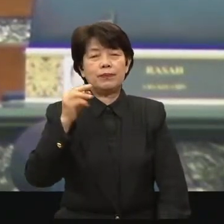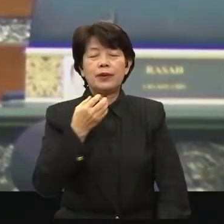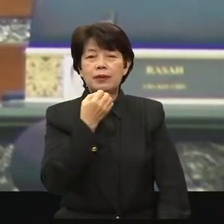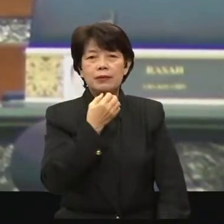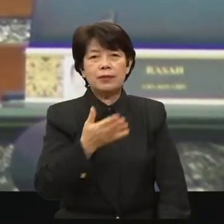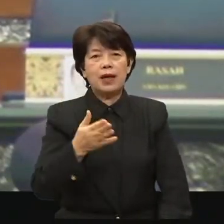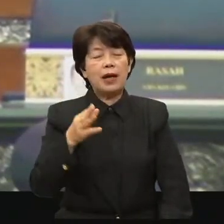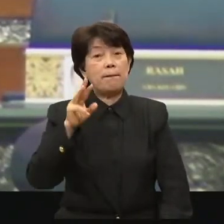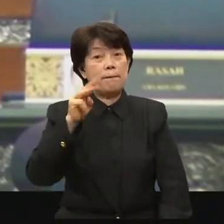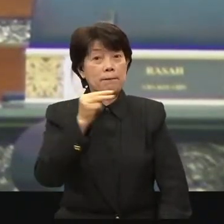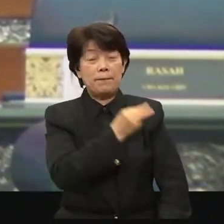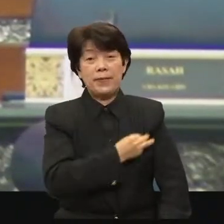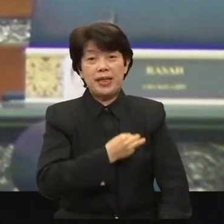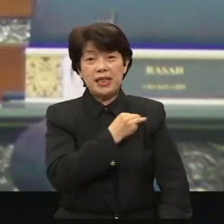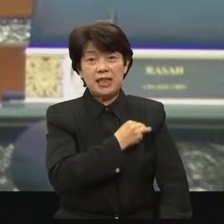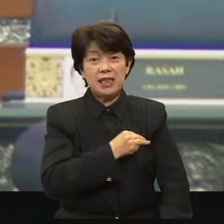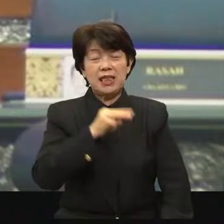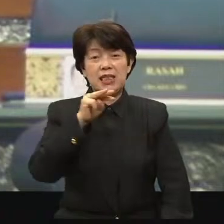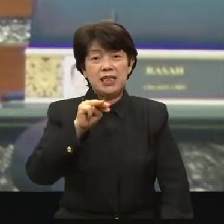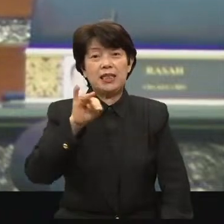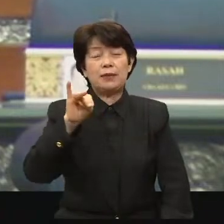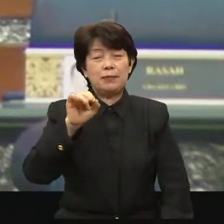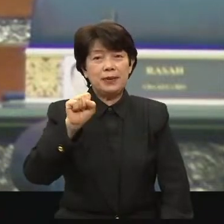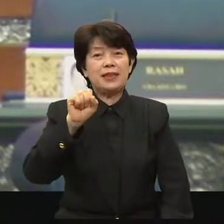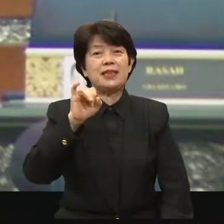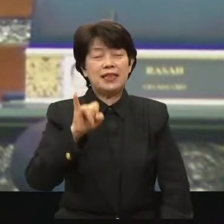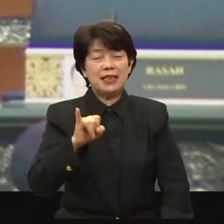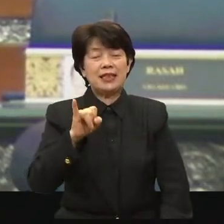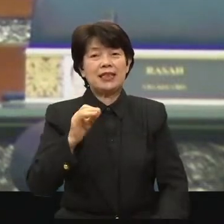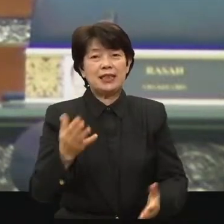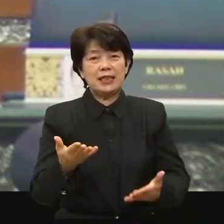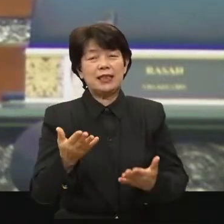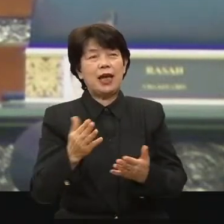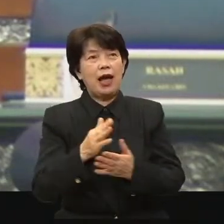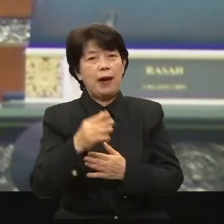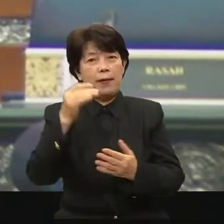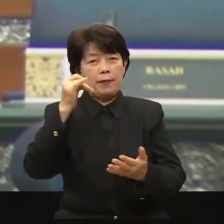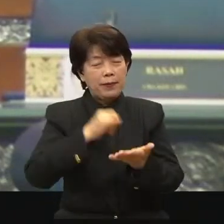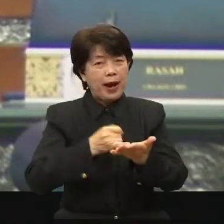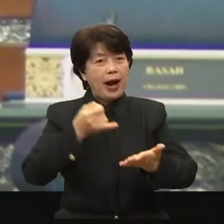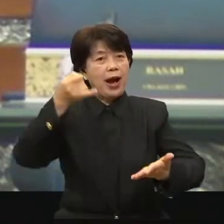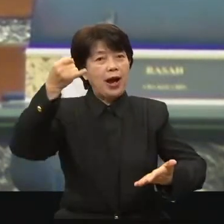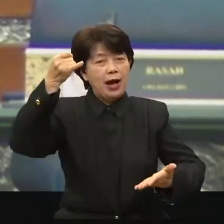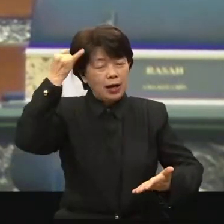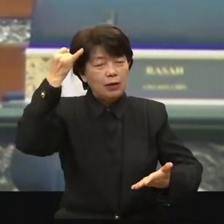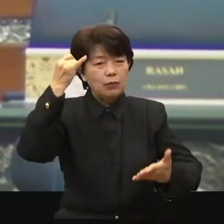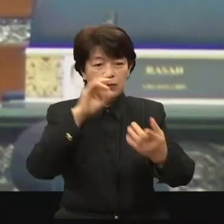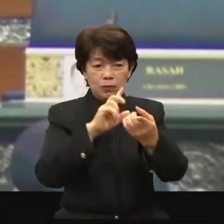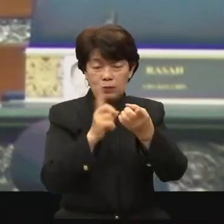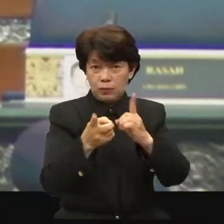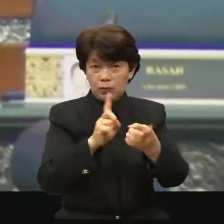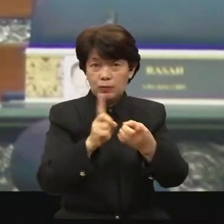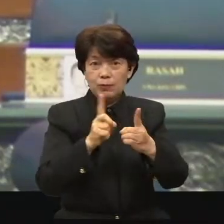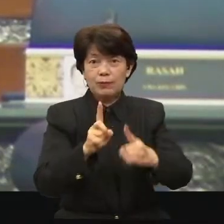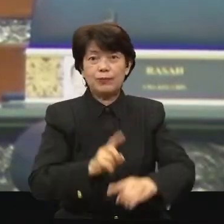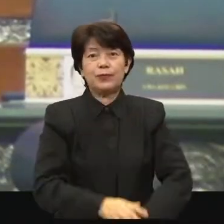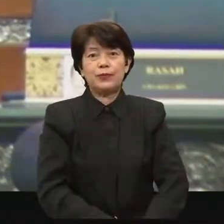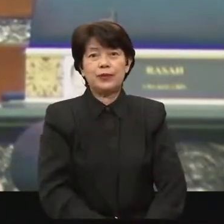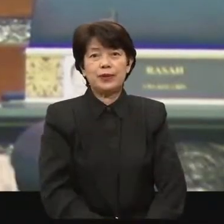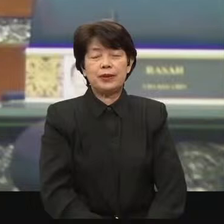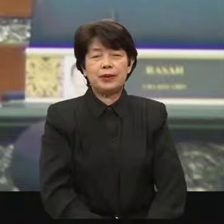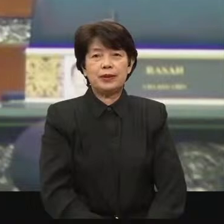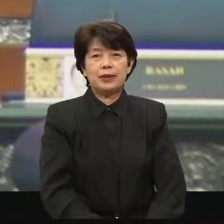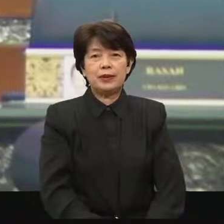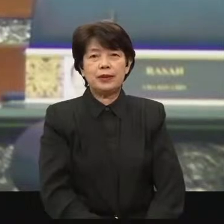misi dia saya baca memperkukuh komuniti Malaysia yang berbudaya ilmu berkemahiran digital.